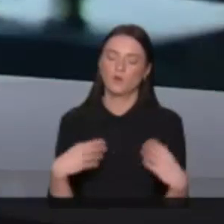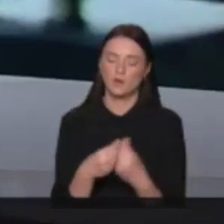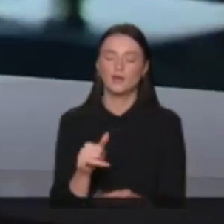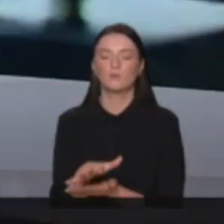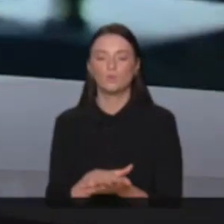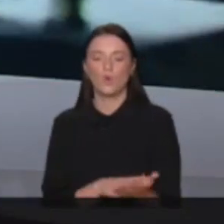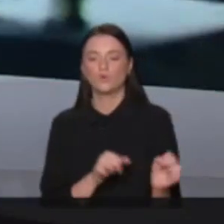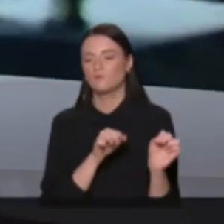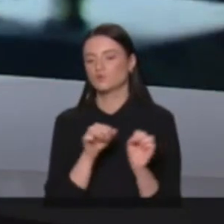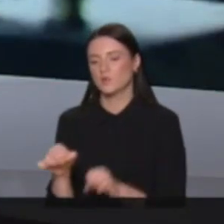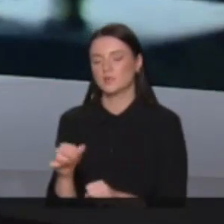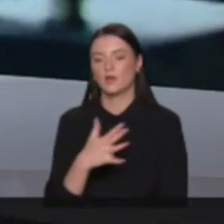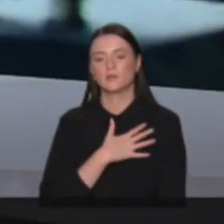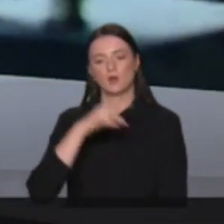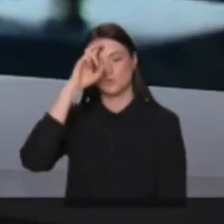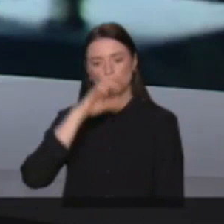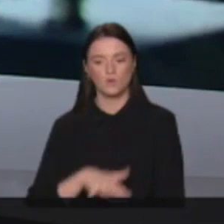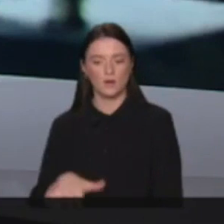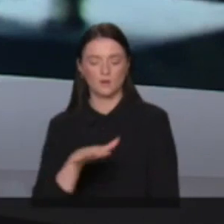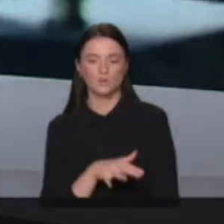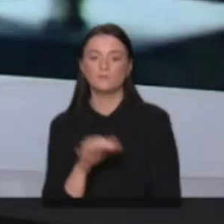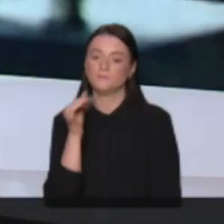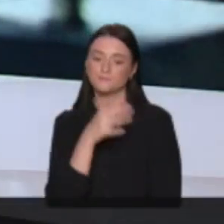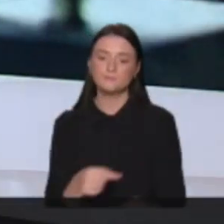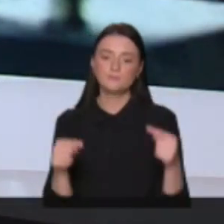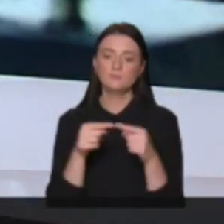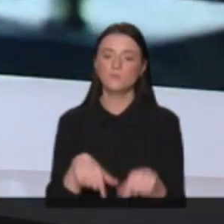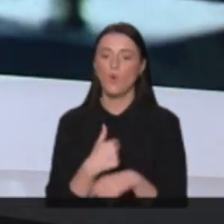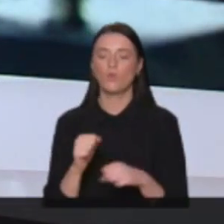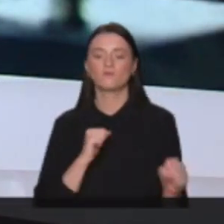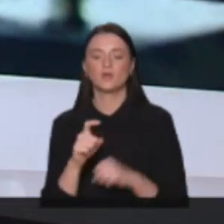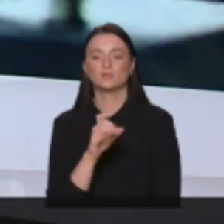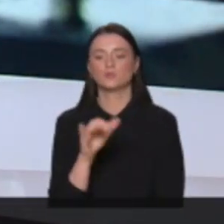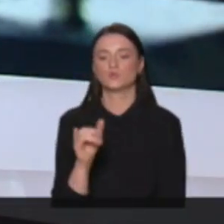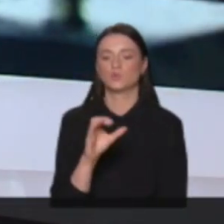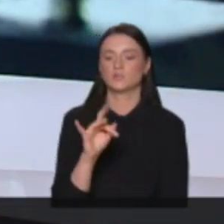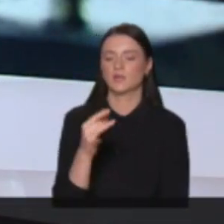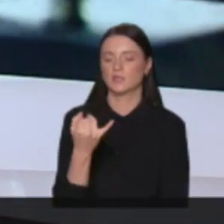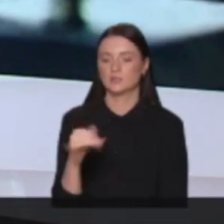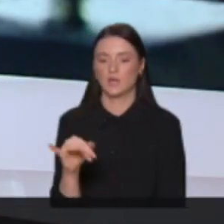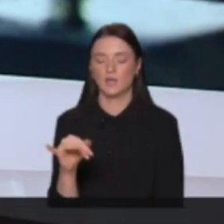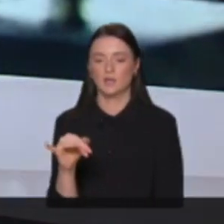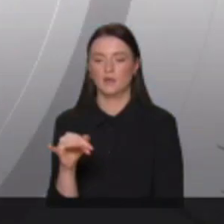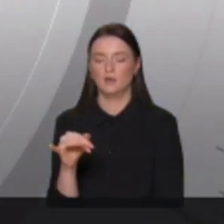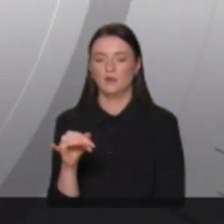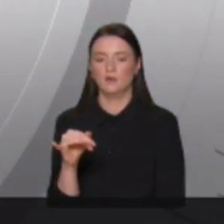продовжувати захищати нашу країну». І водночас головнокомандувач ЗСУ Олександр Сирський